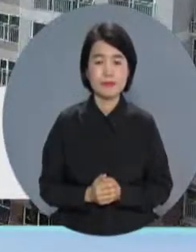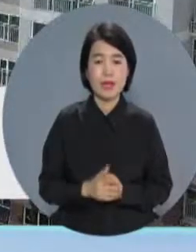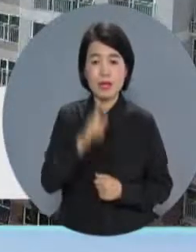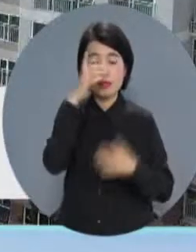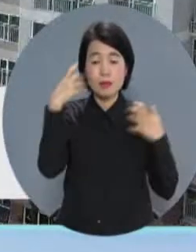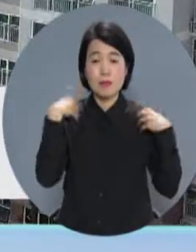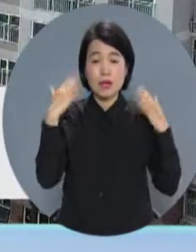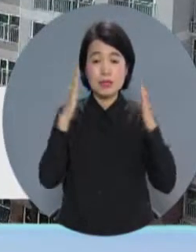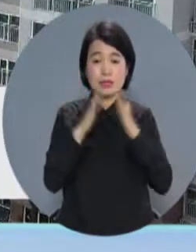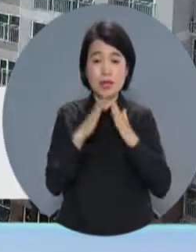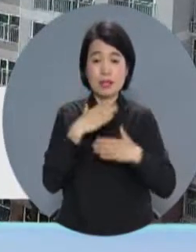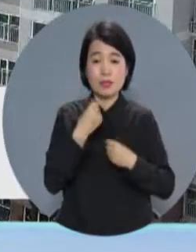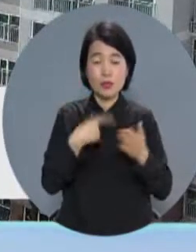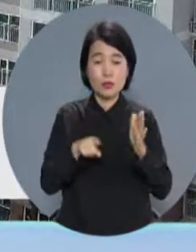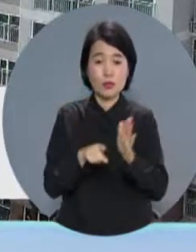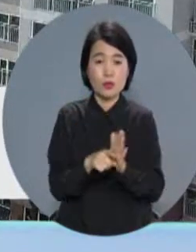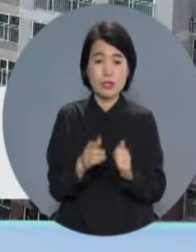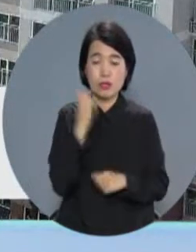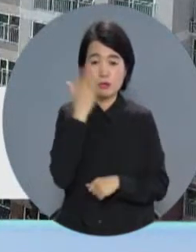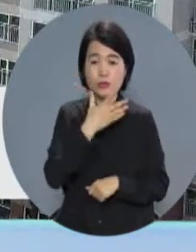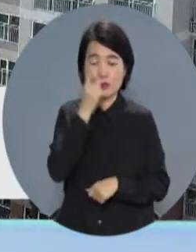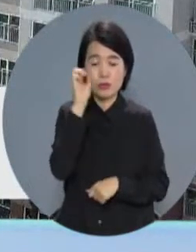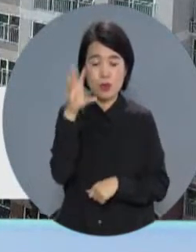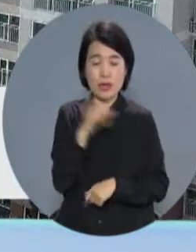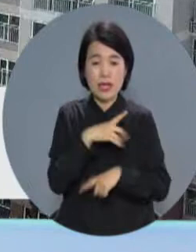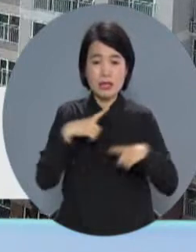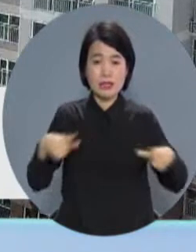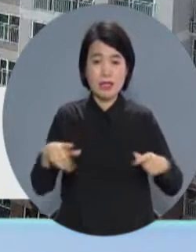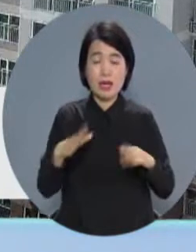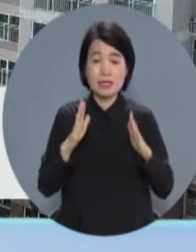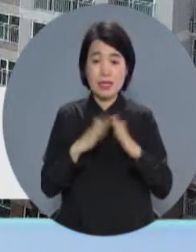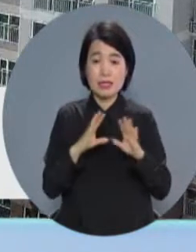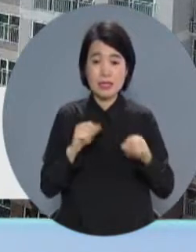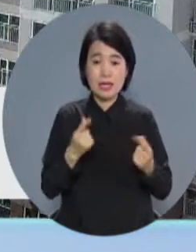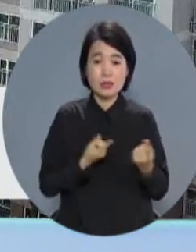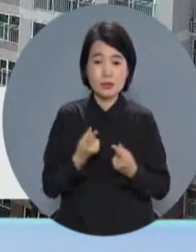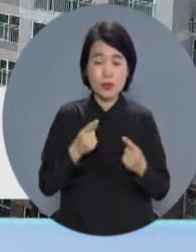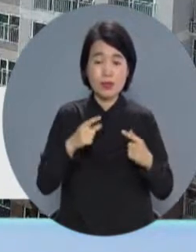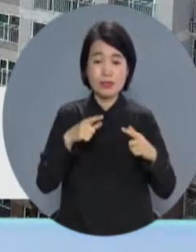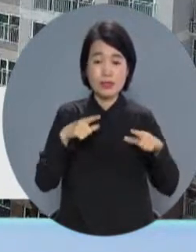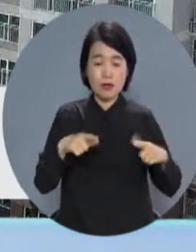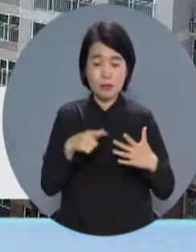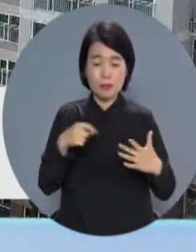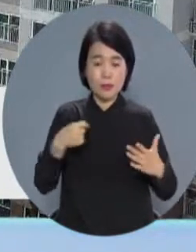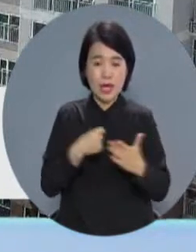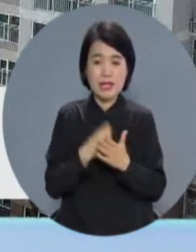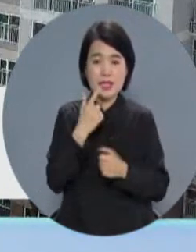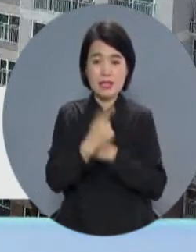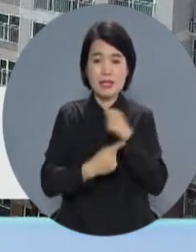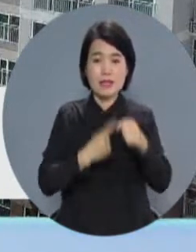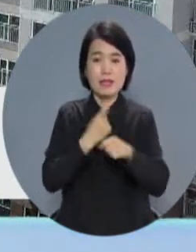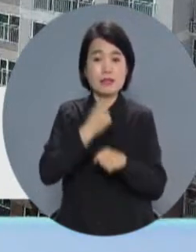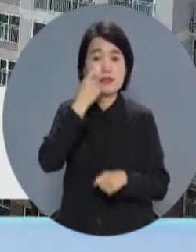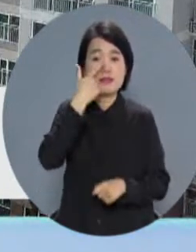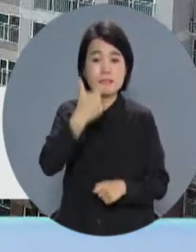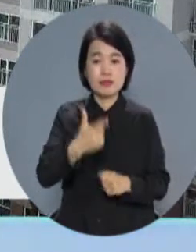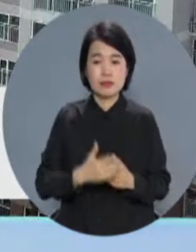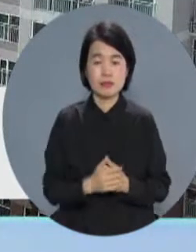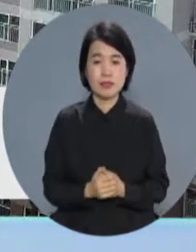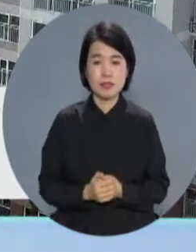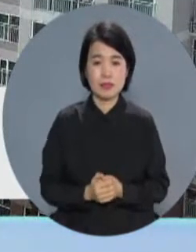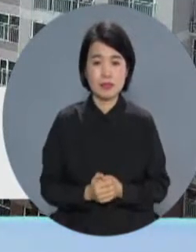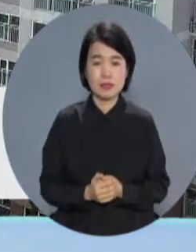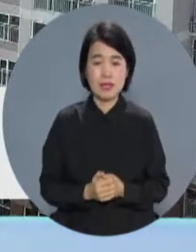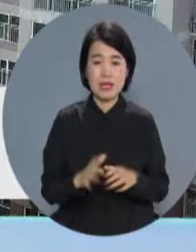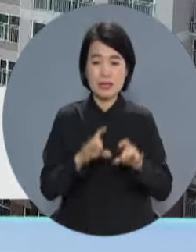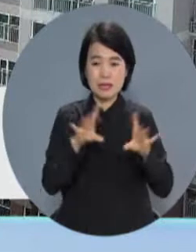정부가 집값을 안정화시키기 위해 여수 순천 광양 지역을 부동산 조정 대상 지역으로 지정한 지 1년 6개월이 됐습니다.